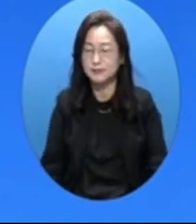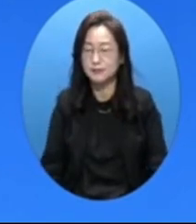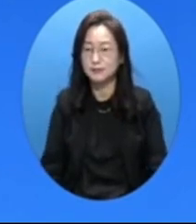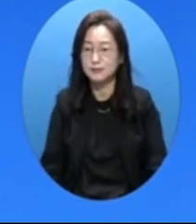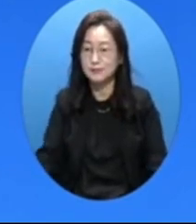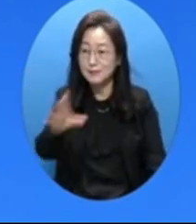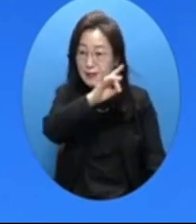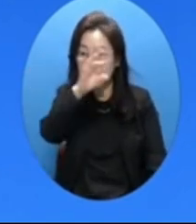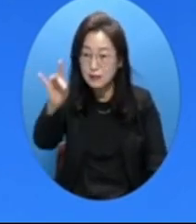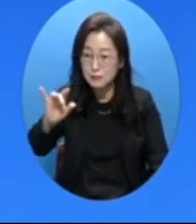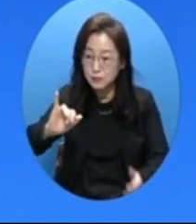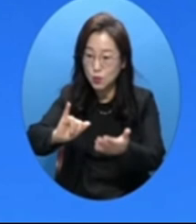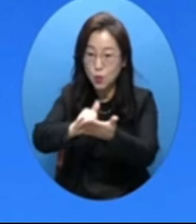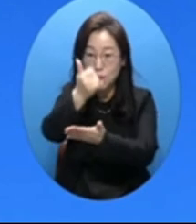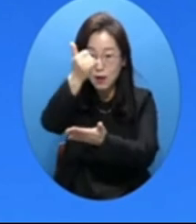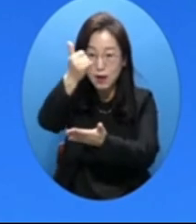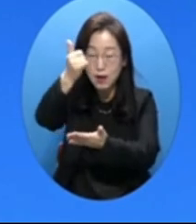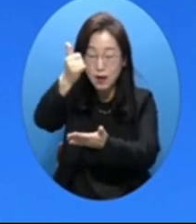가끔 공항에서